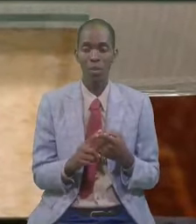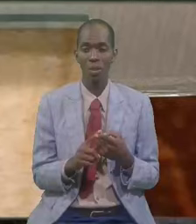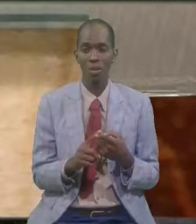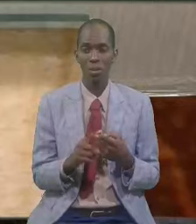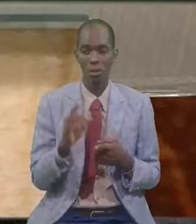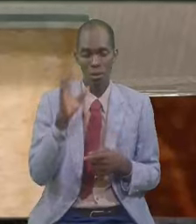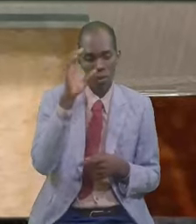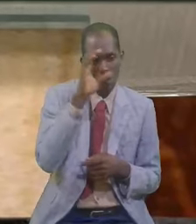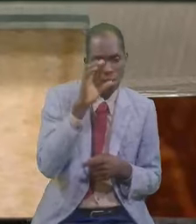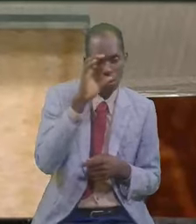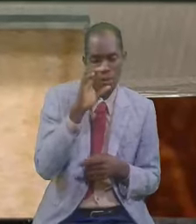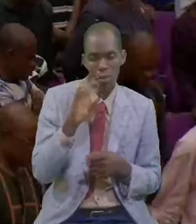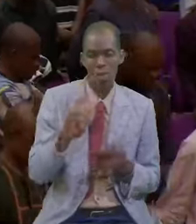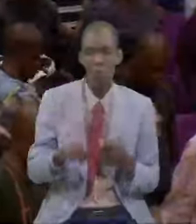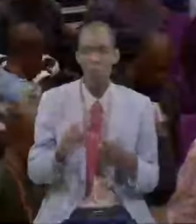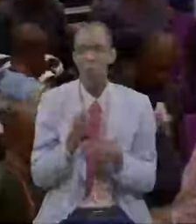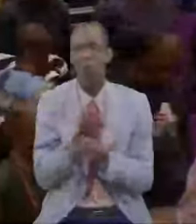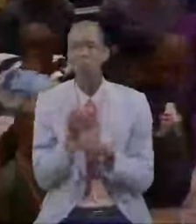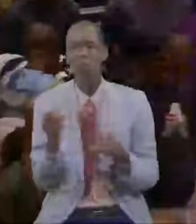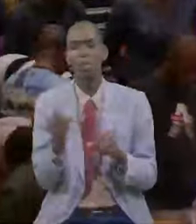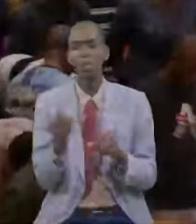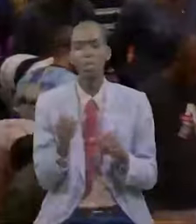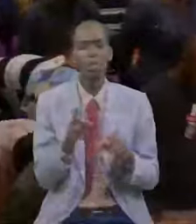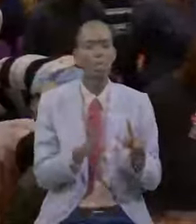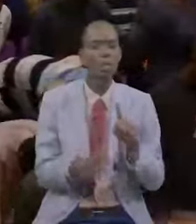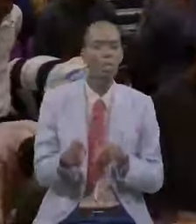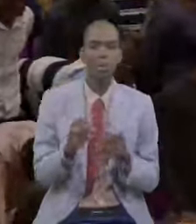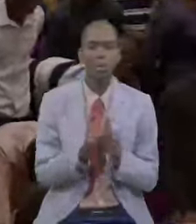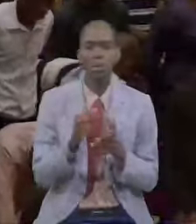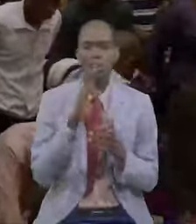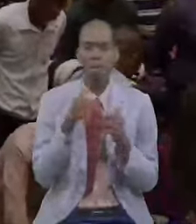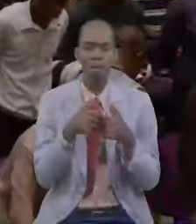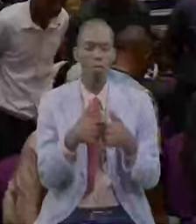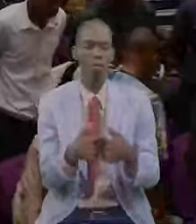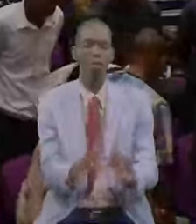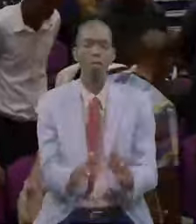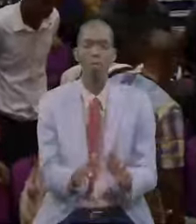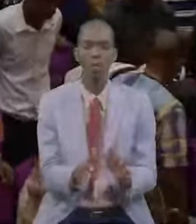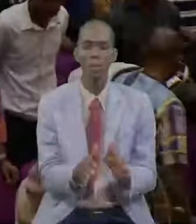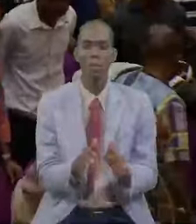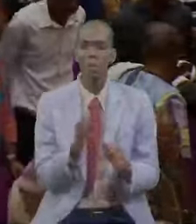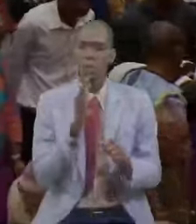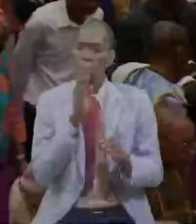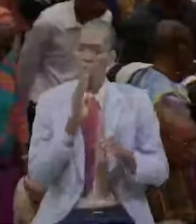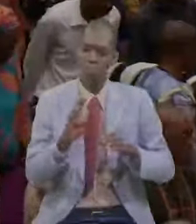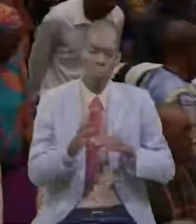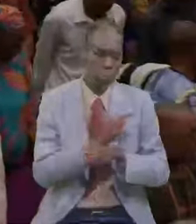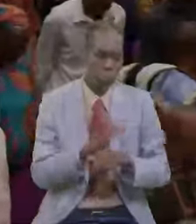de chercher et de sauver ceux qui sont perdus et